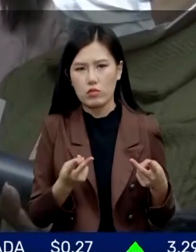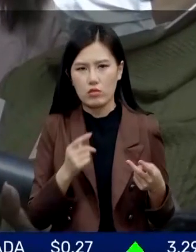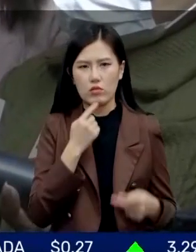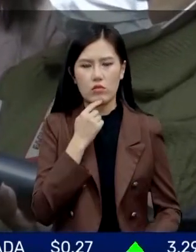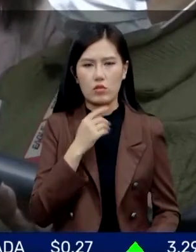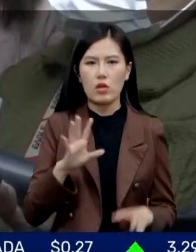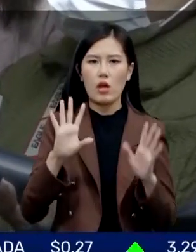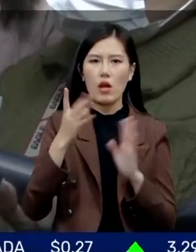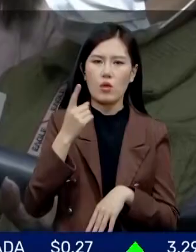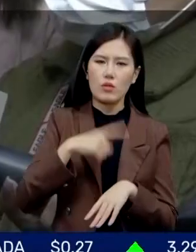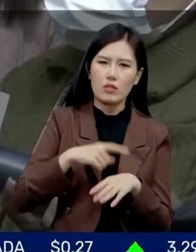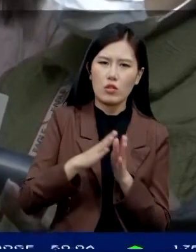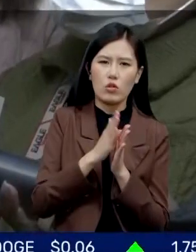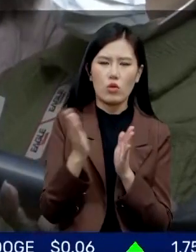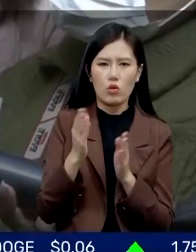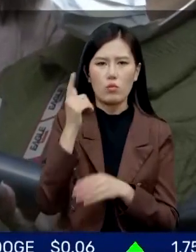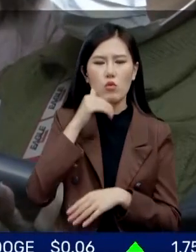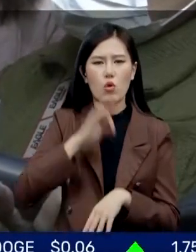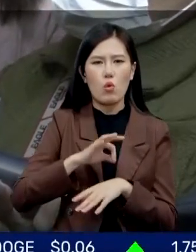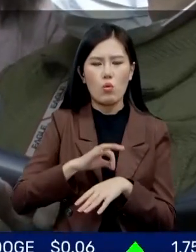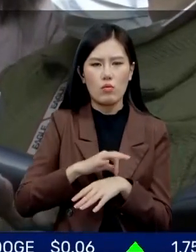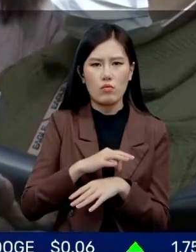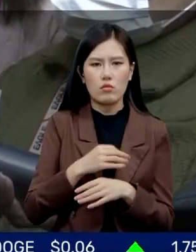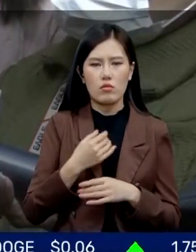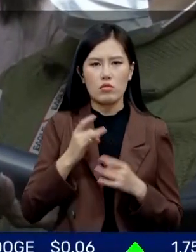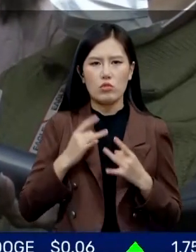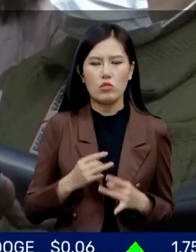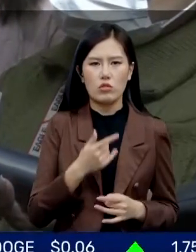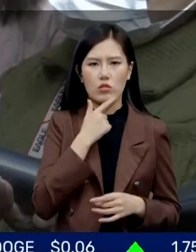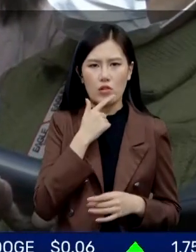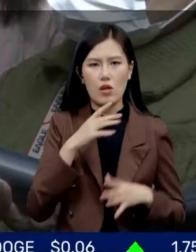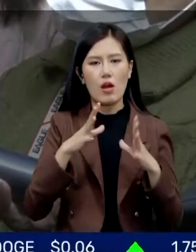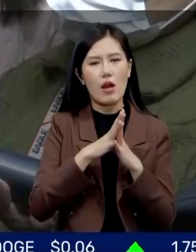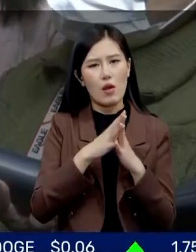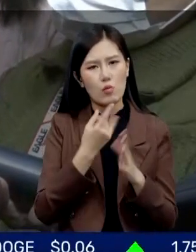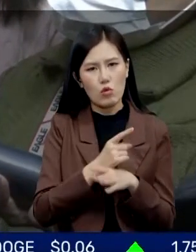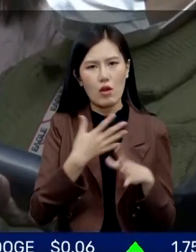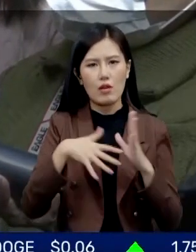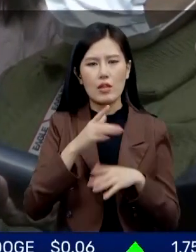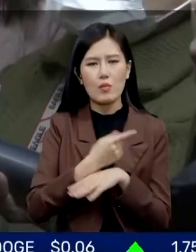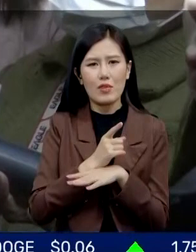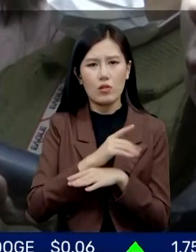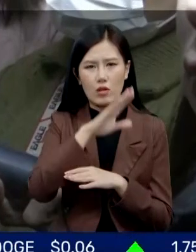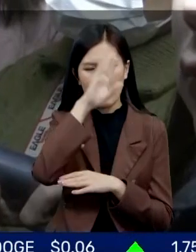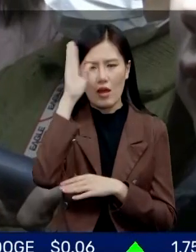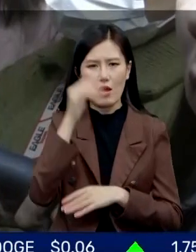ерөнхийдөө манай хүү өвдөж эхэлж чичирч эхэлсэн. Тэгээ тэрнээс хойш 10-15 минутын дотор 40 градус